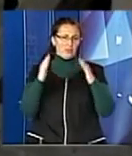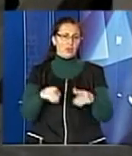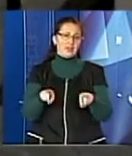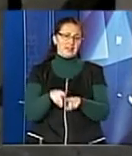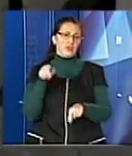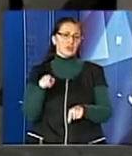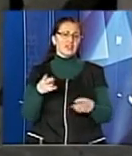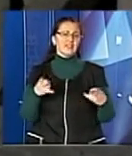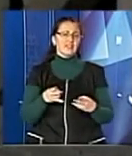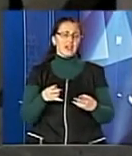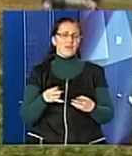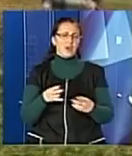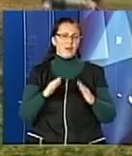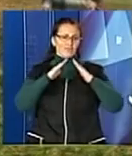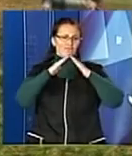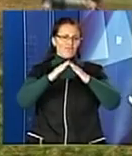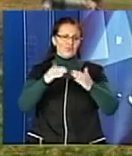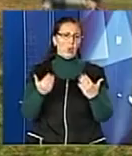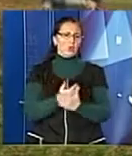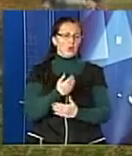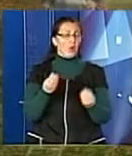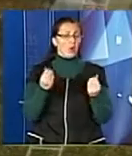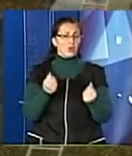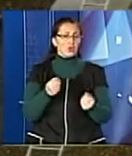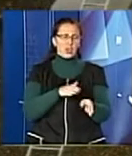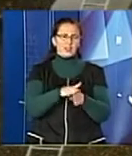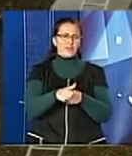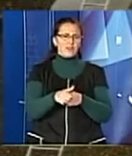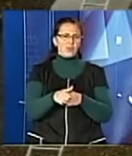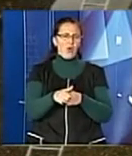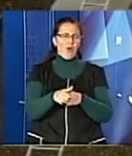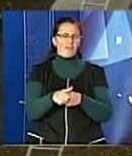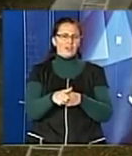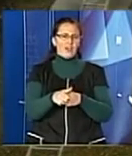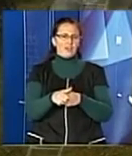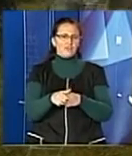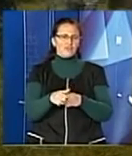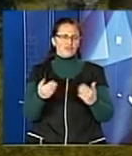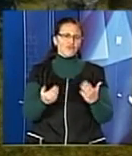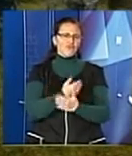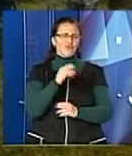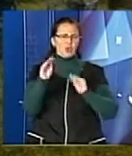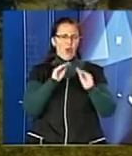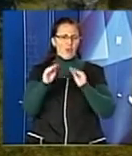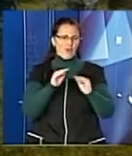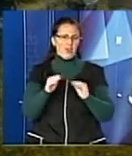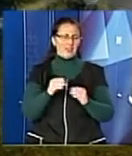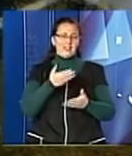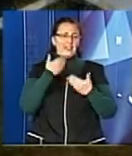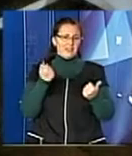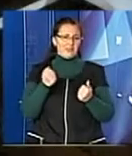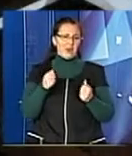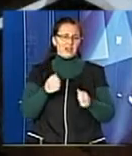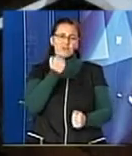потрібно гарно перекрити новим гонтом. Допоки грошей на повне відновлення немає, члени ініціативної групи накрили дах храму гідробар'єрною